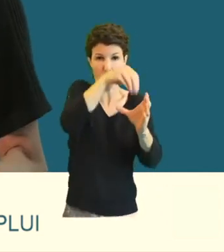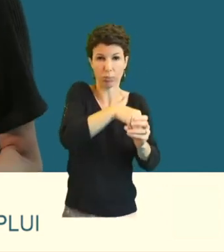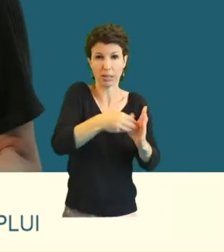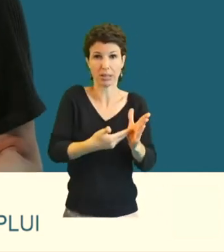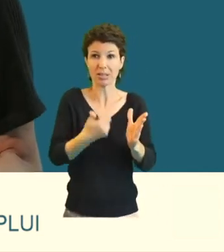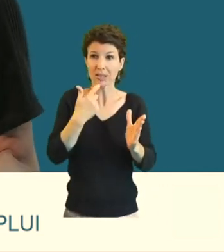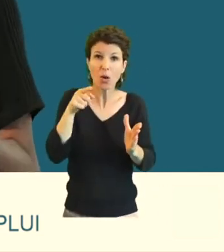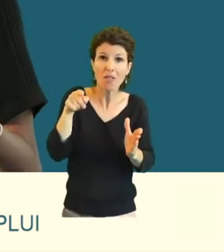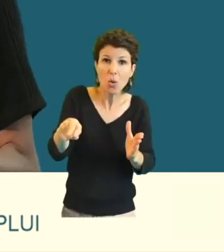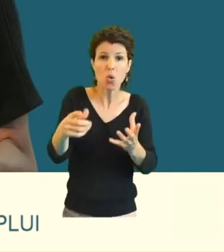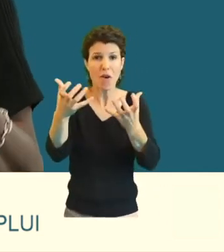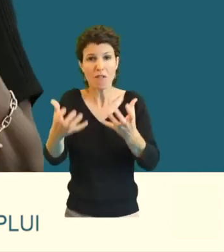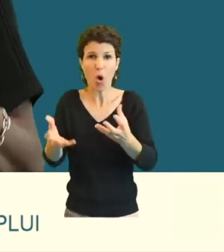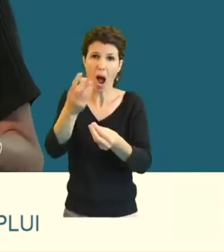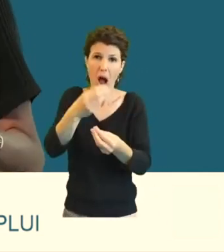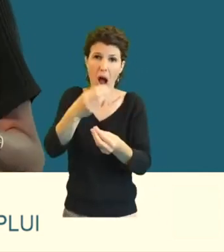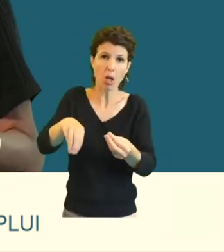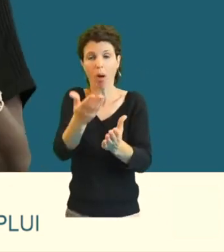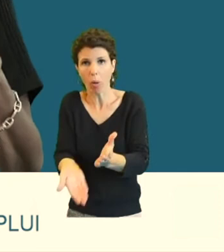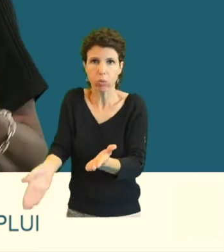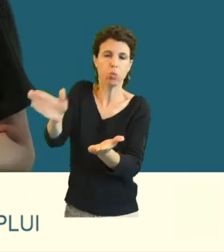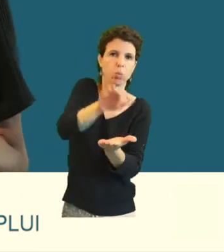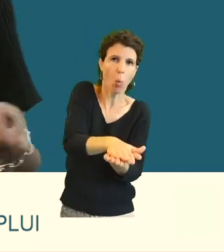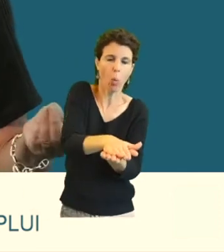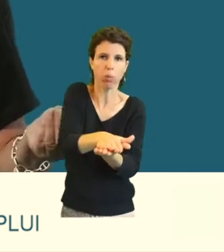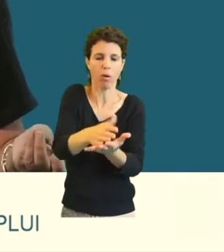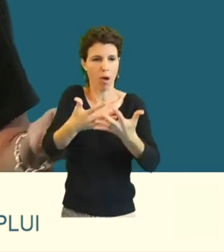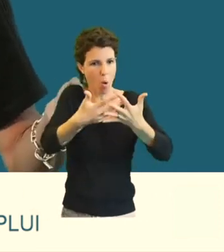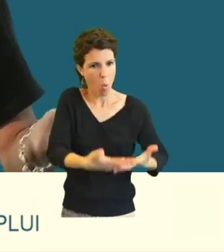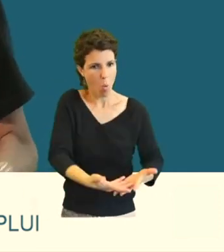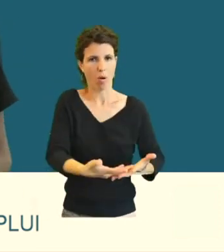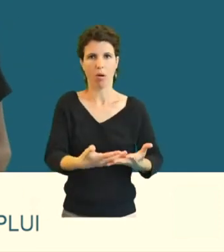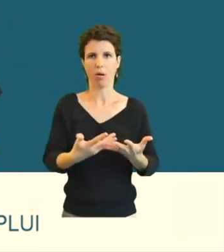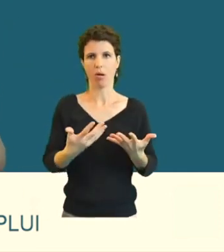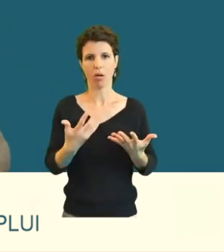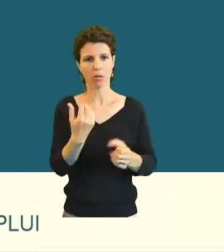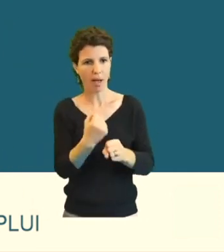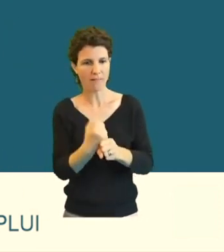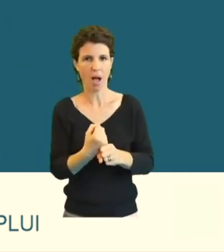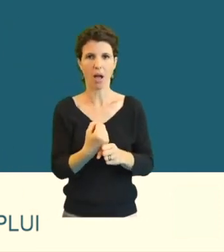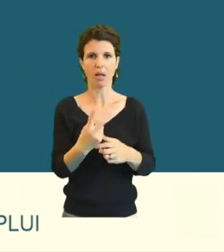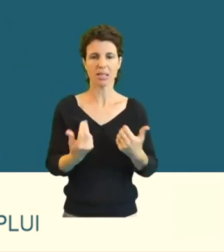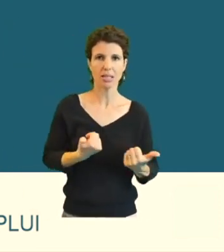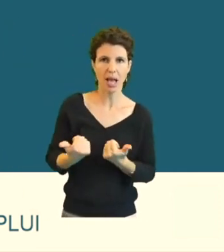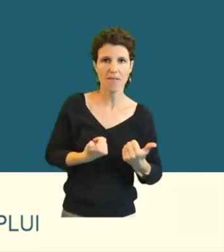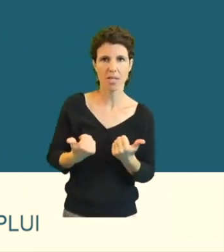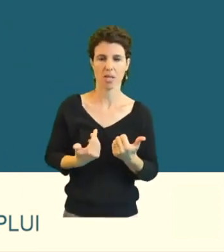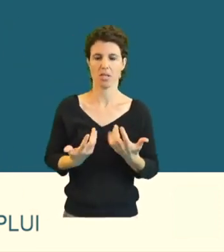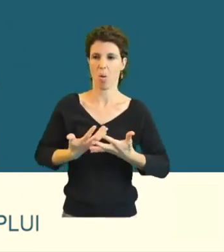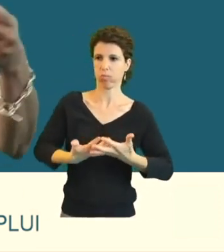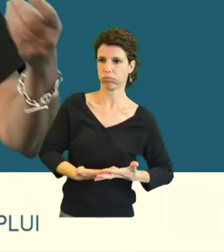couche supplémentaire qui va venir alourdir à la fois le travail des services, hein, parce que, bon, je sais très bien qu'au service